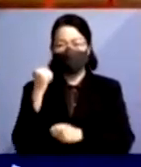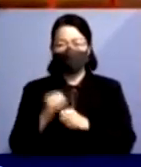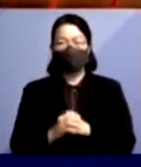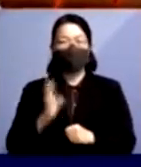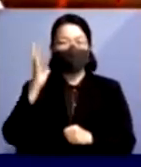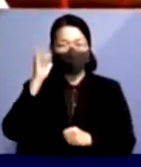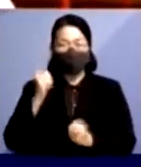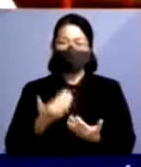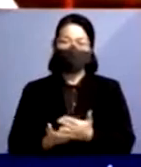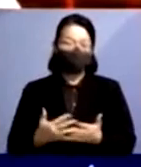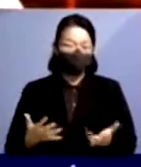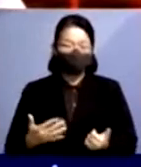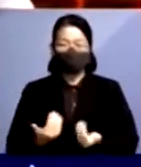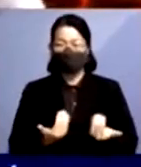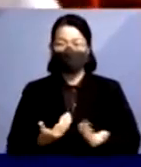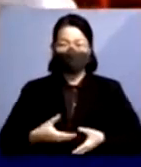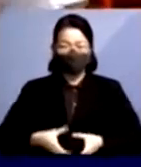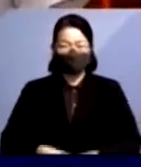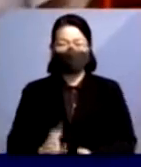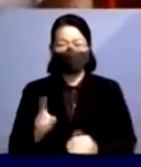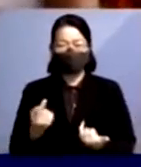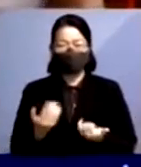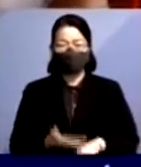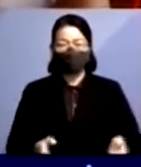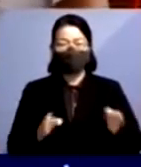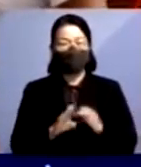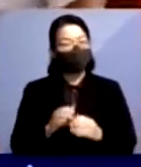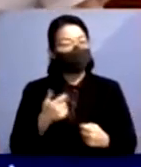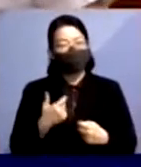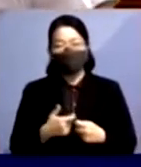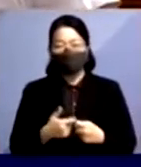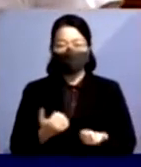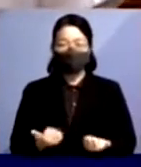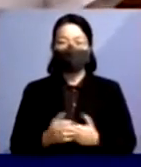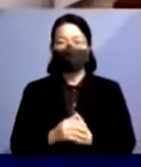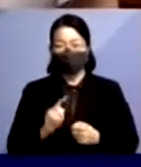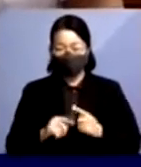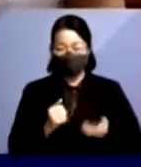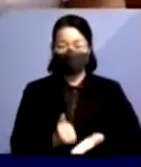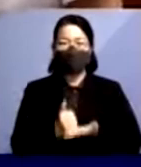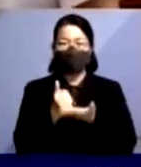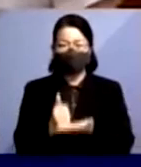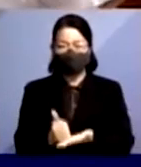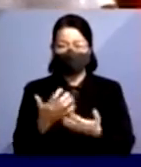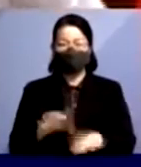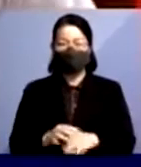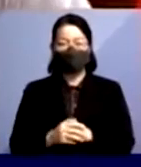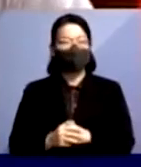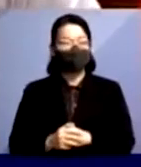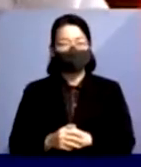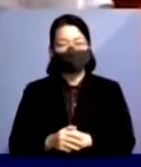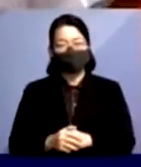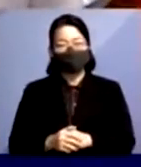ช้ผ้าอ้อมสำเร็จรูปนมผงสำหรับเด็กแรกเกิดให้กับครอบครัวผู้ประสบปัญหาทางสังคมแล้วด้านผู้ป่วยรายนี้เ